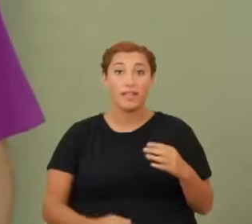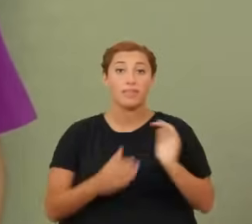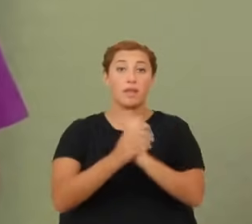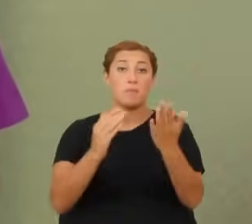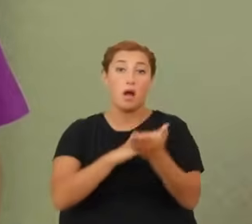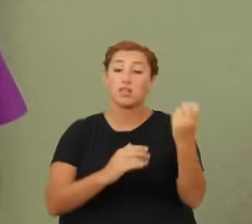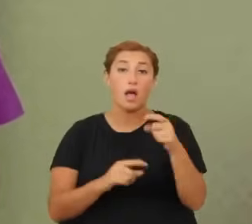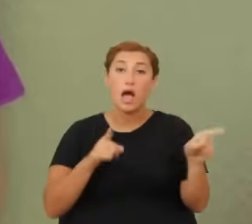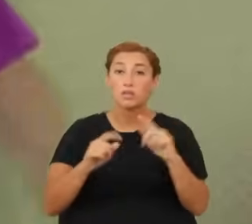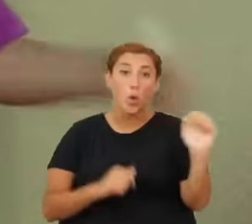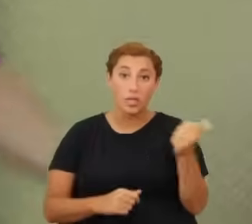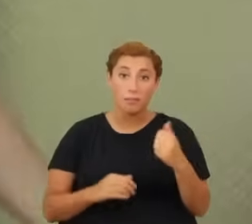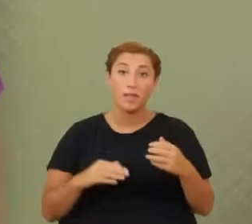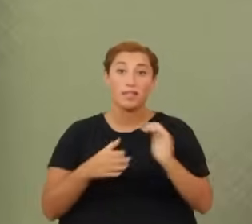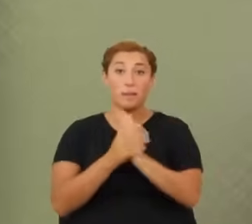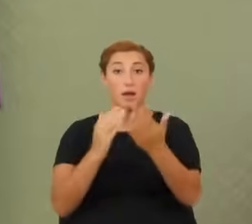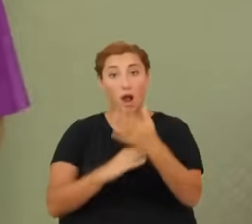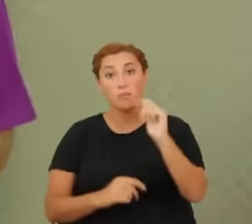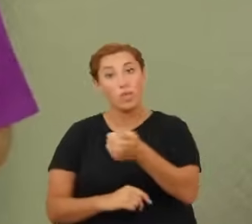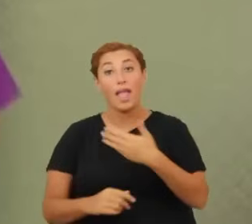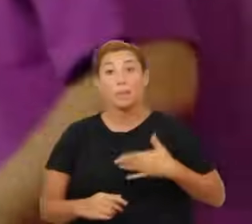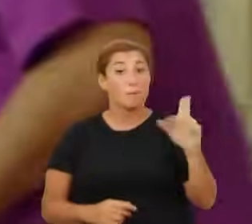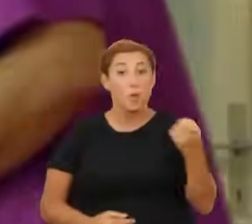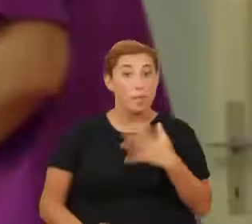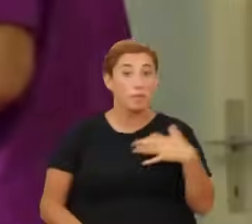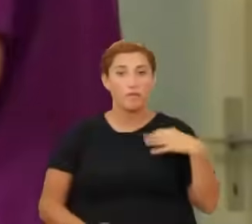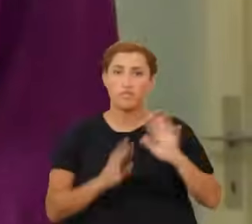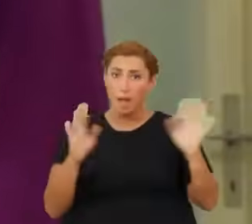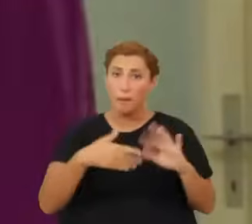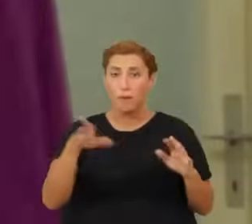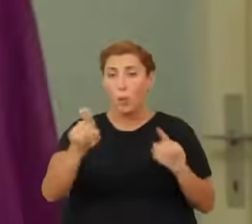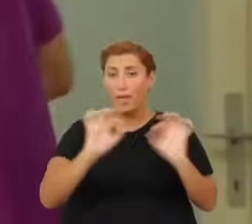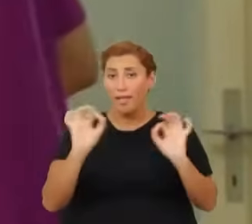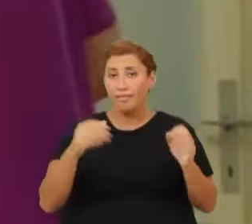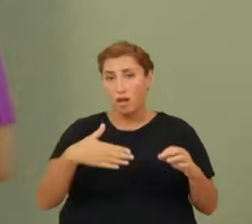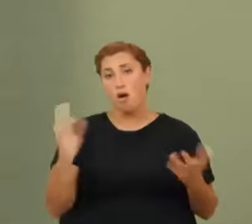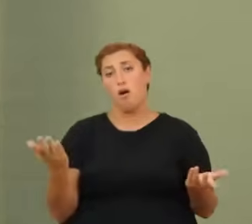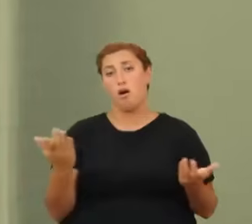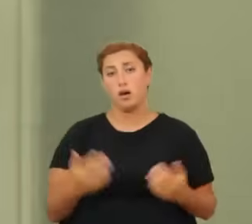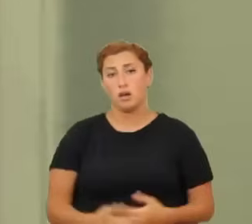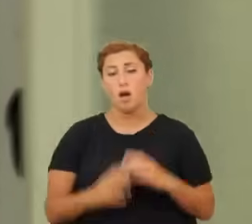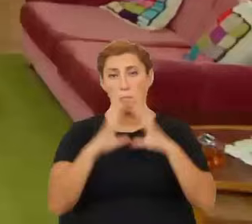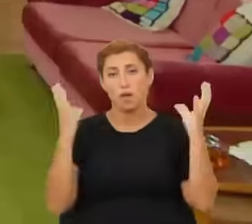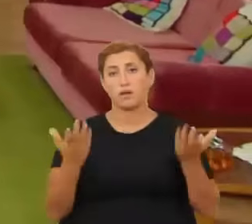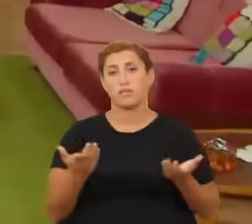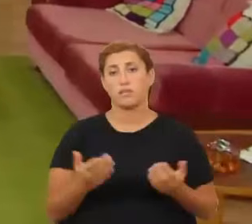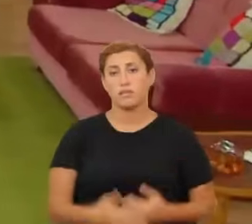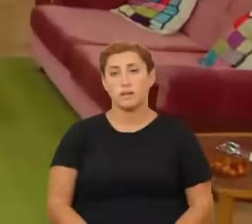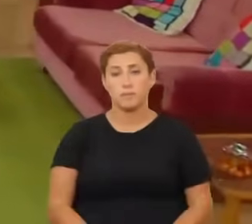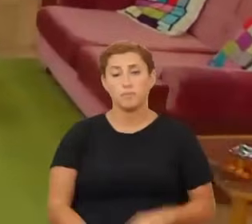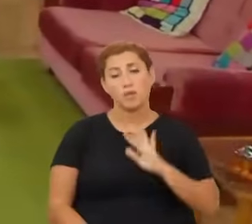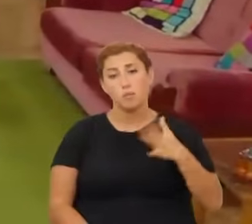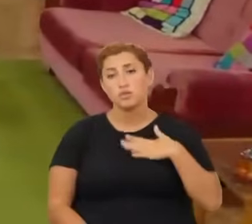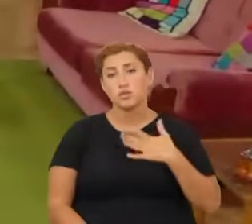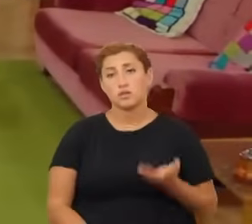tebrik kartı alacağız. Hangisi önemli? Tebrik kartı mı önemli, ekmek mi önemli anne? Tamam hadi, o yeter artık sen de. Aa, abarttın artık iyice ha.